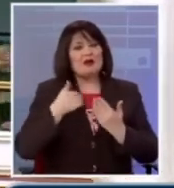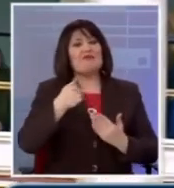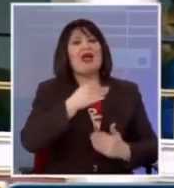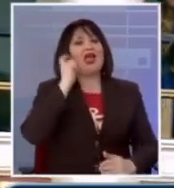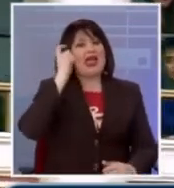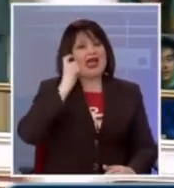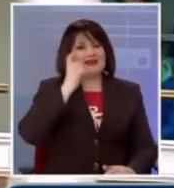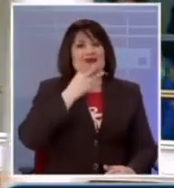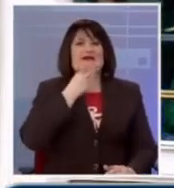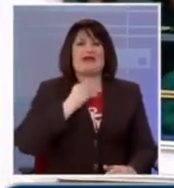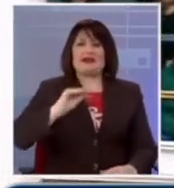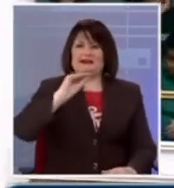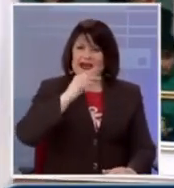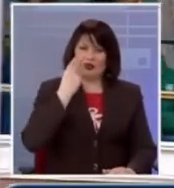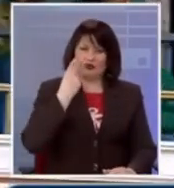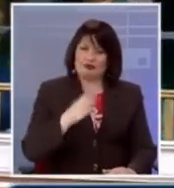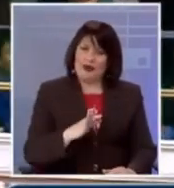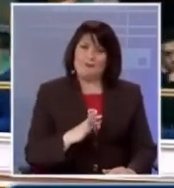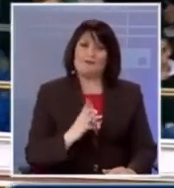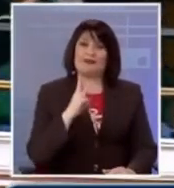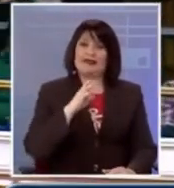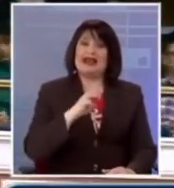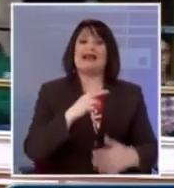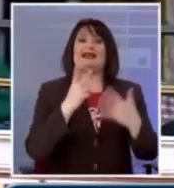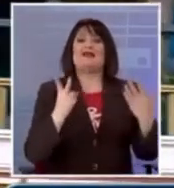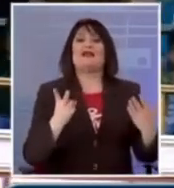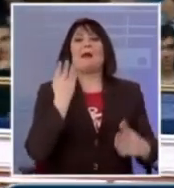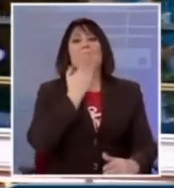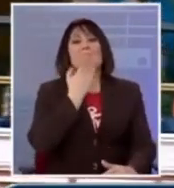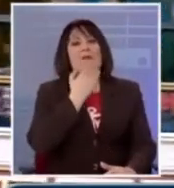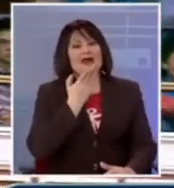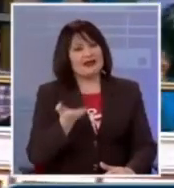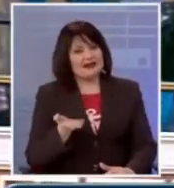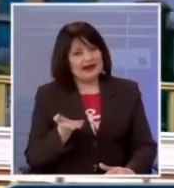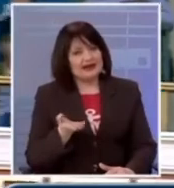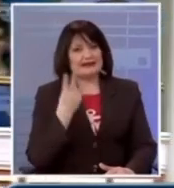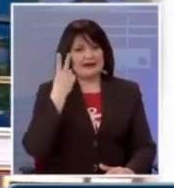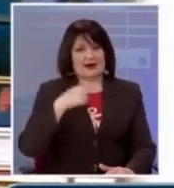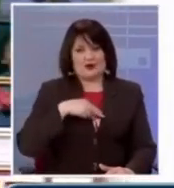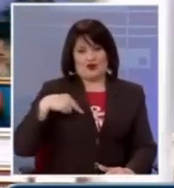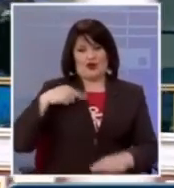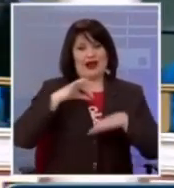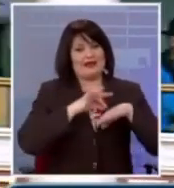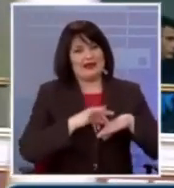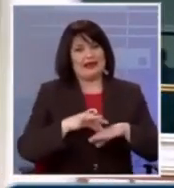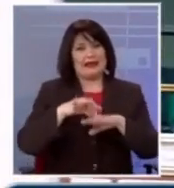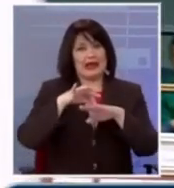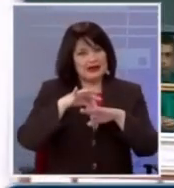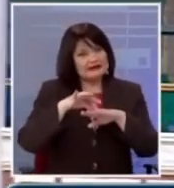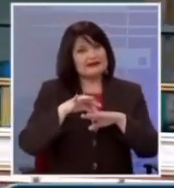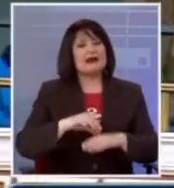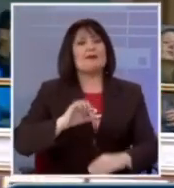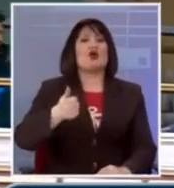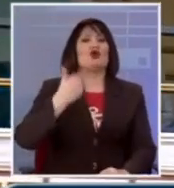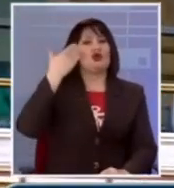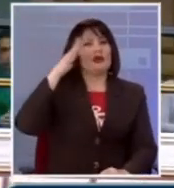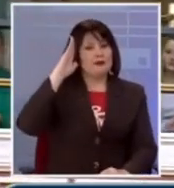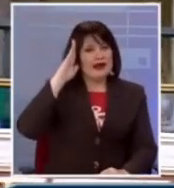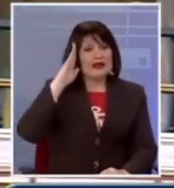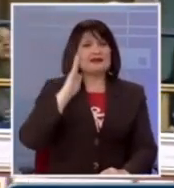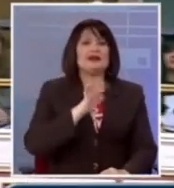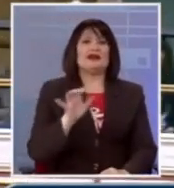της αίθουσας Ελευθερίου Βενιζέλου 37 μαθήτριες και μαθητές και 2 συνοδοί εκπαιδευτικοί από το πρώτο γυμνάσιο